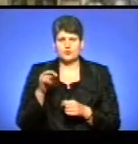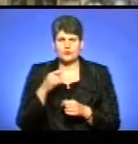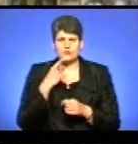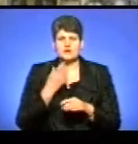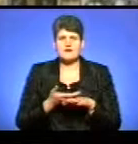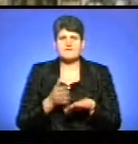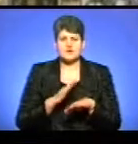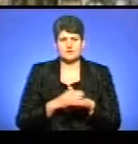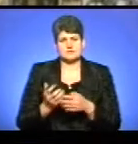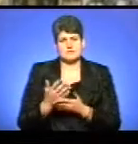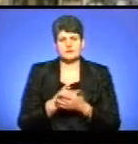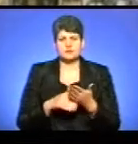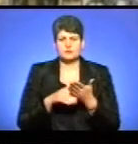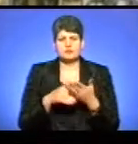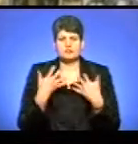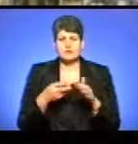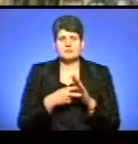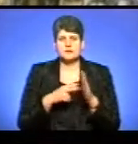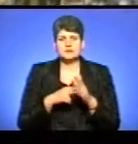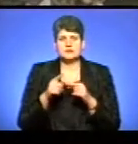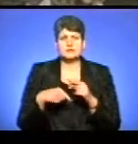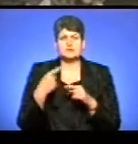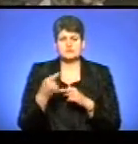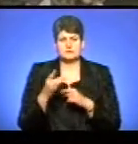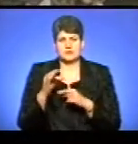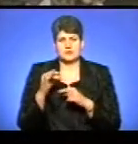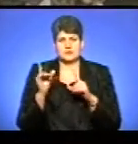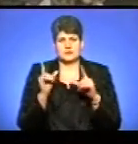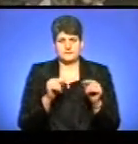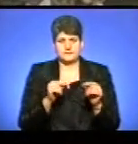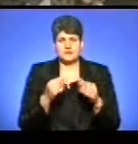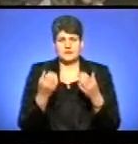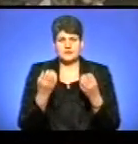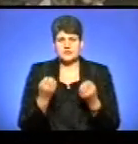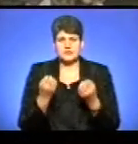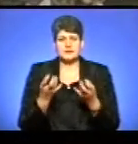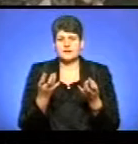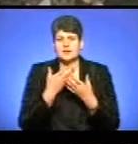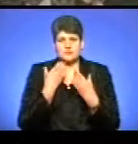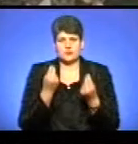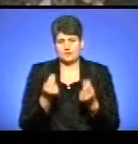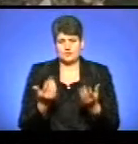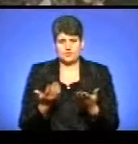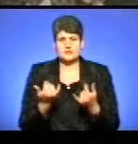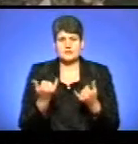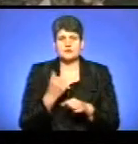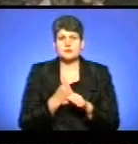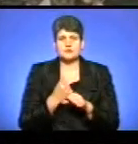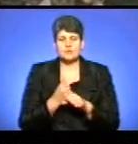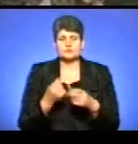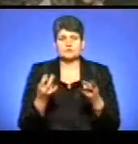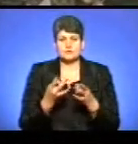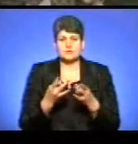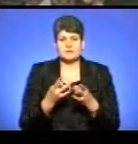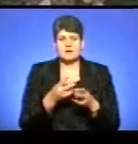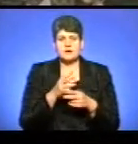збирати допомогу на Схід, вже планує наступний рейд. Є потреби, я під це ще не маю фінансування. Ми зараз над ним працюємо. Потрібно